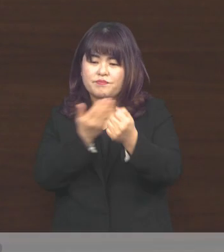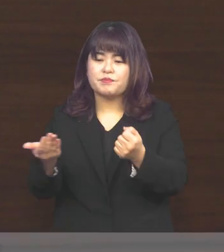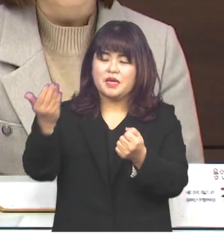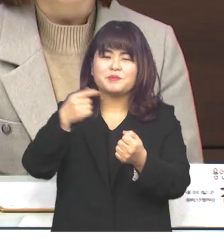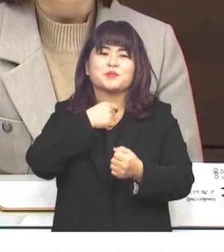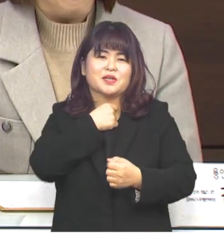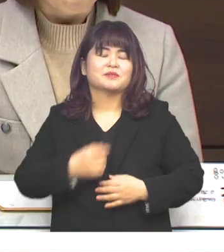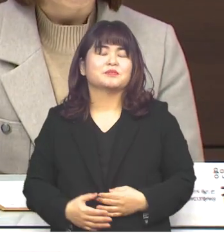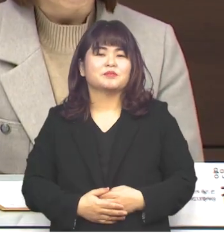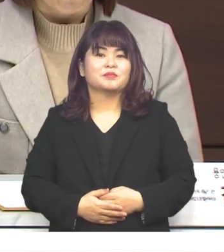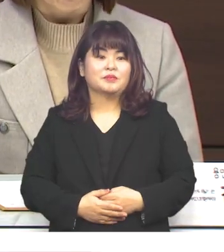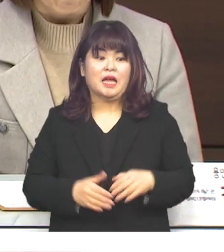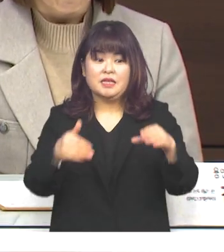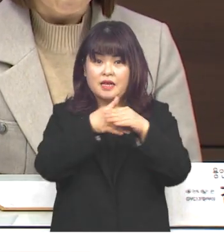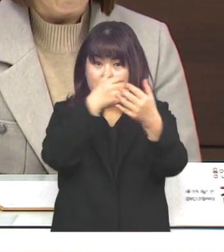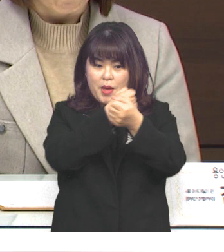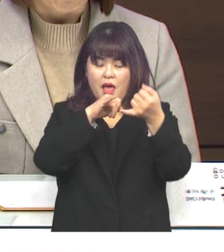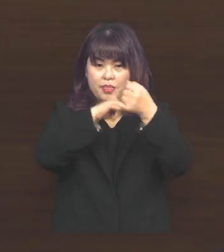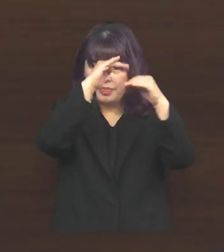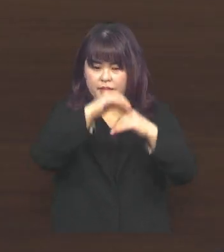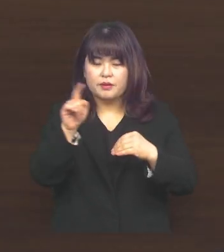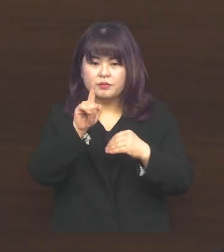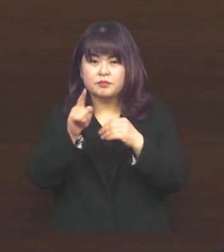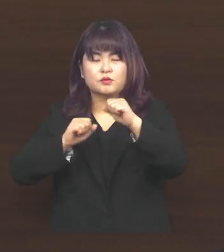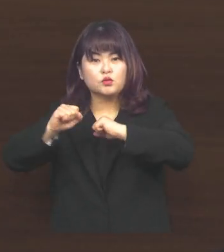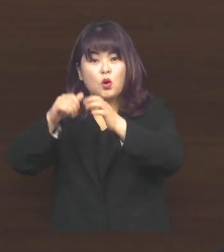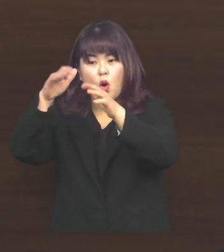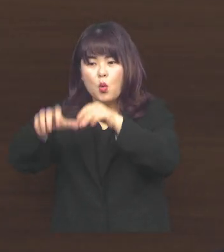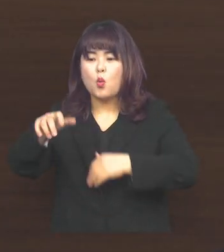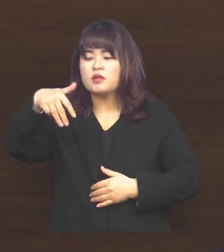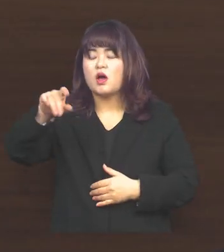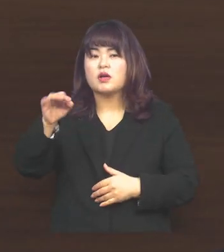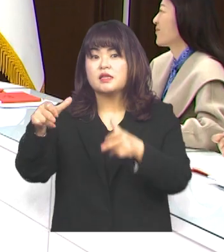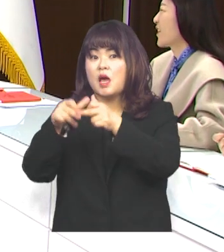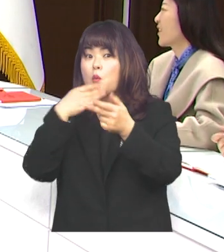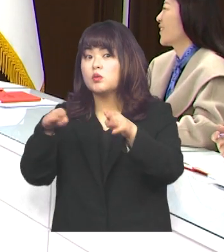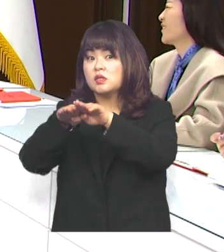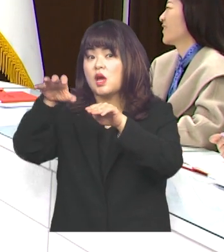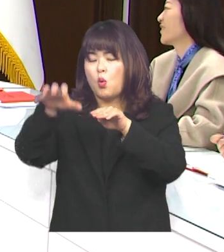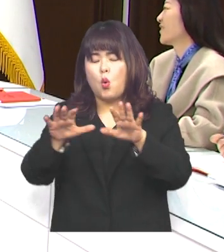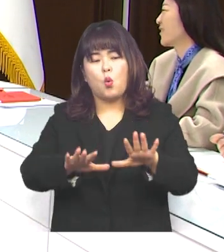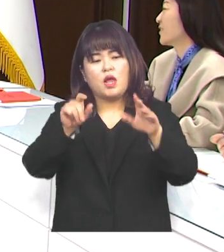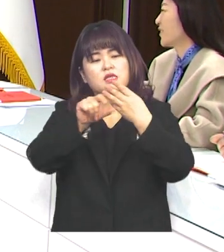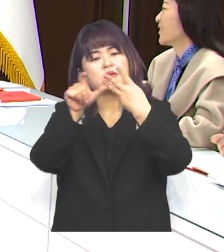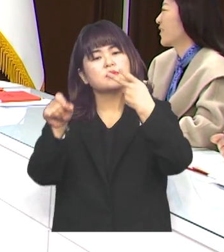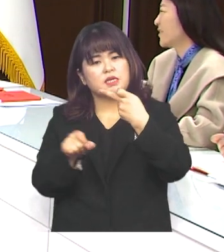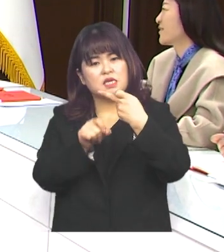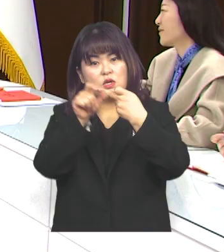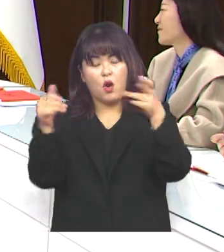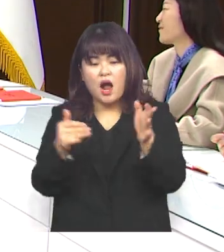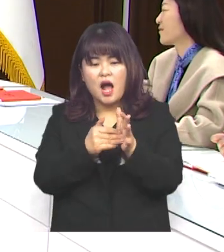희망합니다. 협약에 따라 공모사업 수행자로 선정된 처인 장애인 복지관은 오는 12월까지